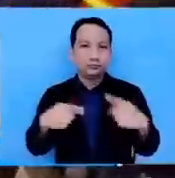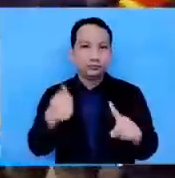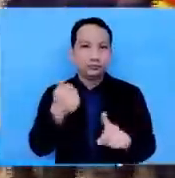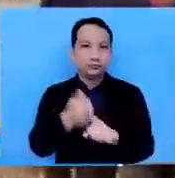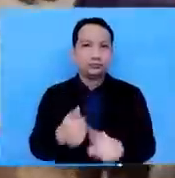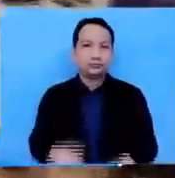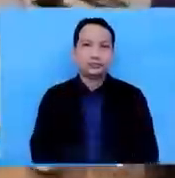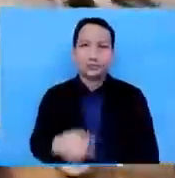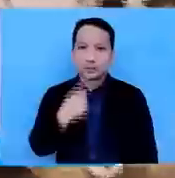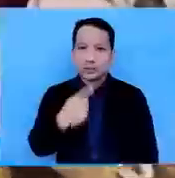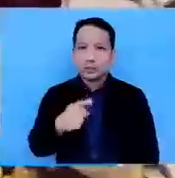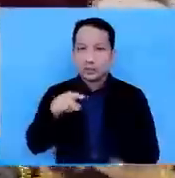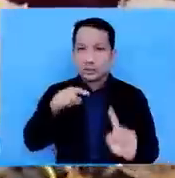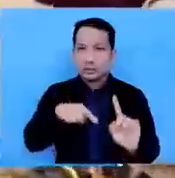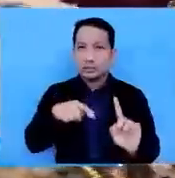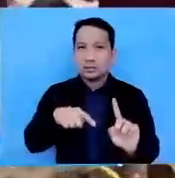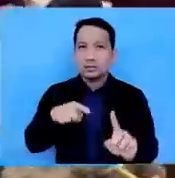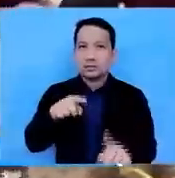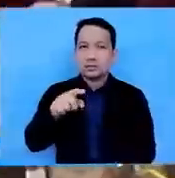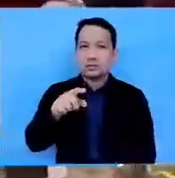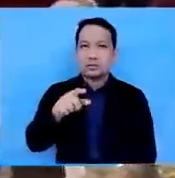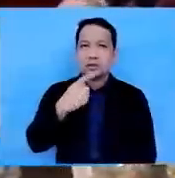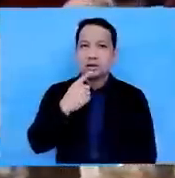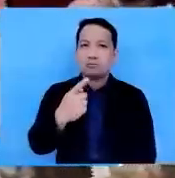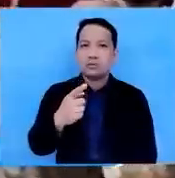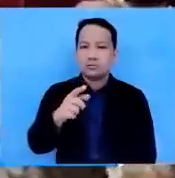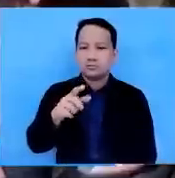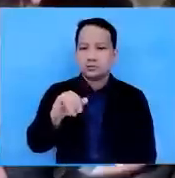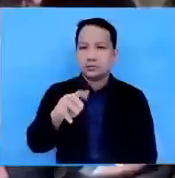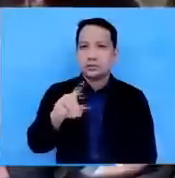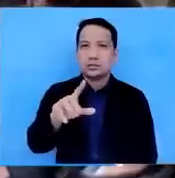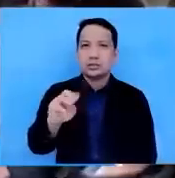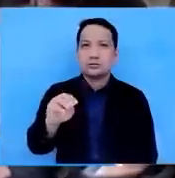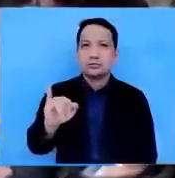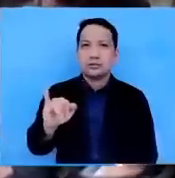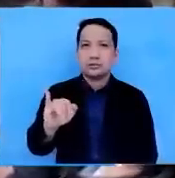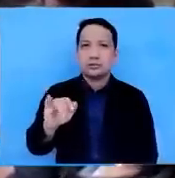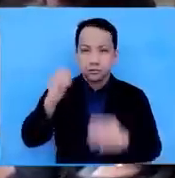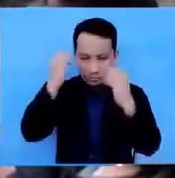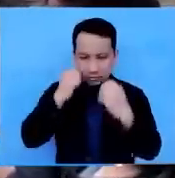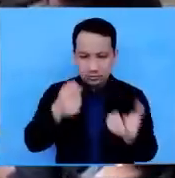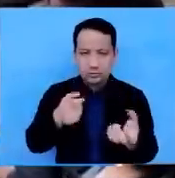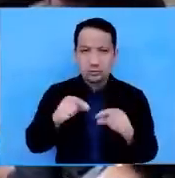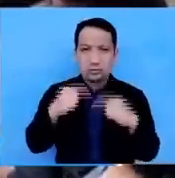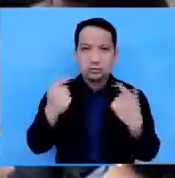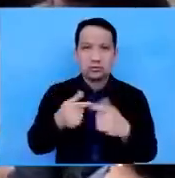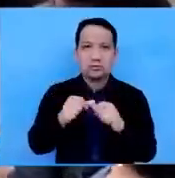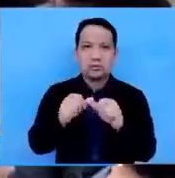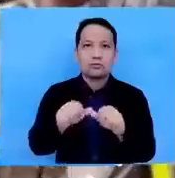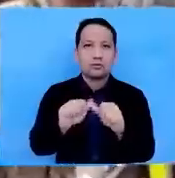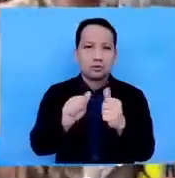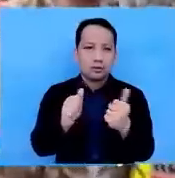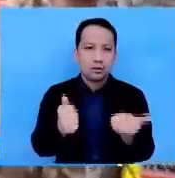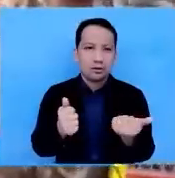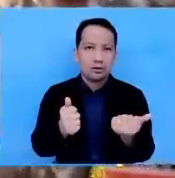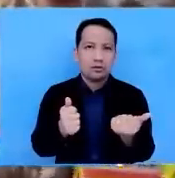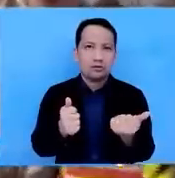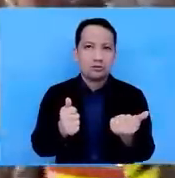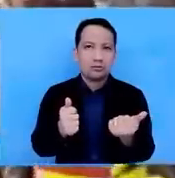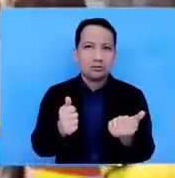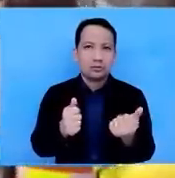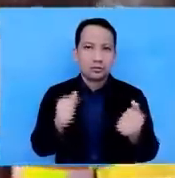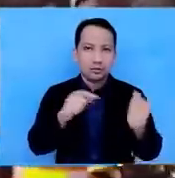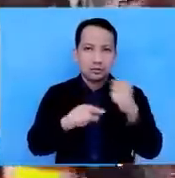Pero pinaniniwala ang Islamist militants ang nasa likod ng suicide bombing. Iniimbestigahan na ngayon kung paano nakalusot sa security checkpoint